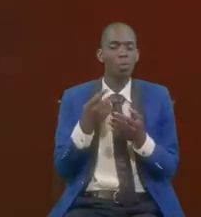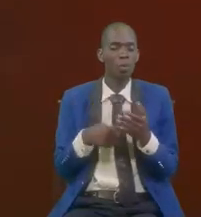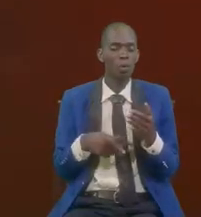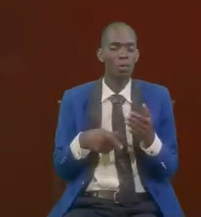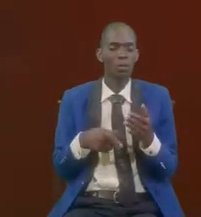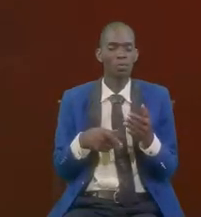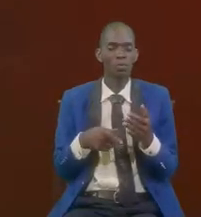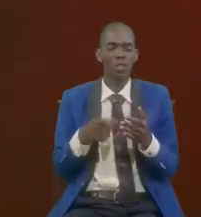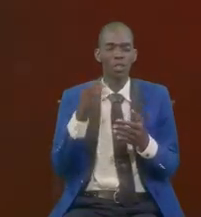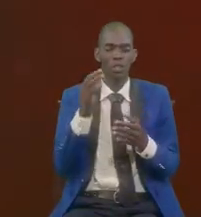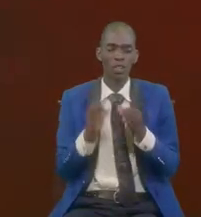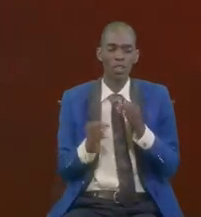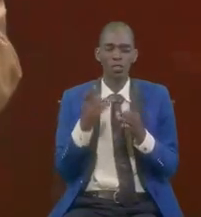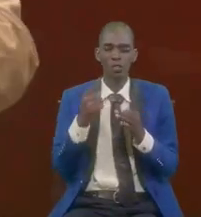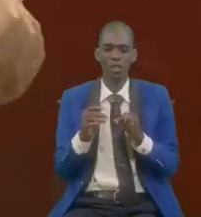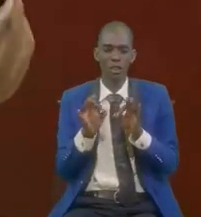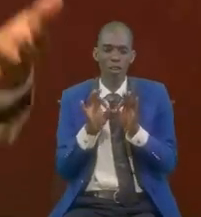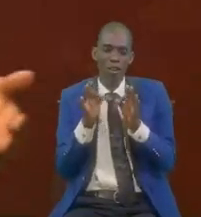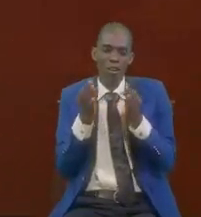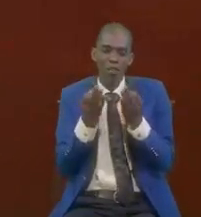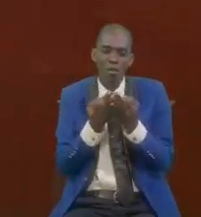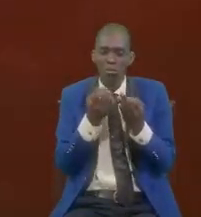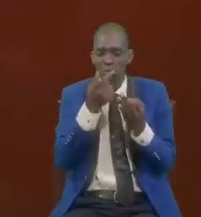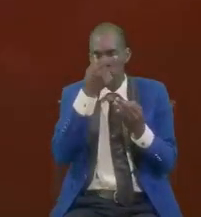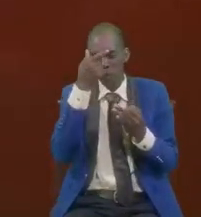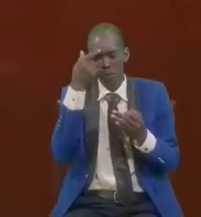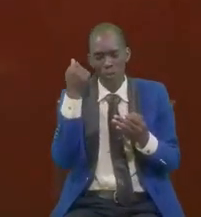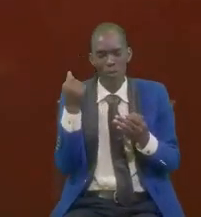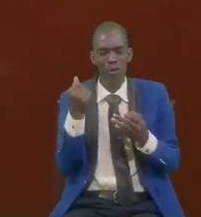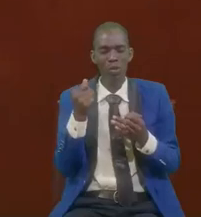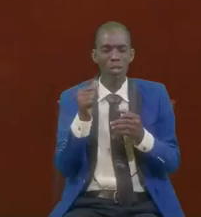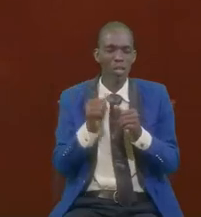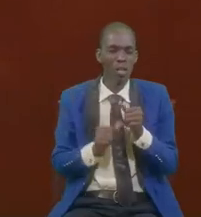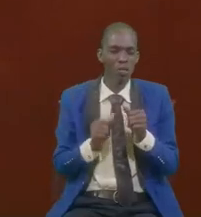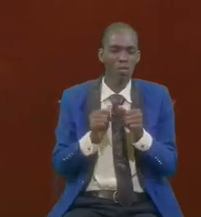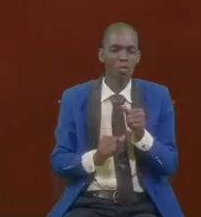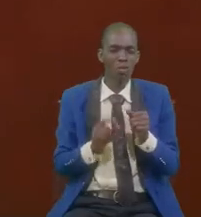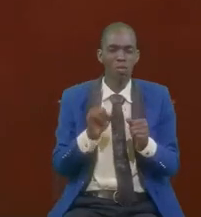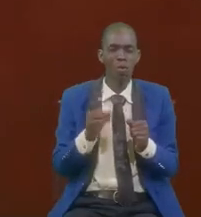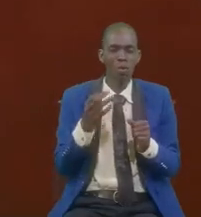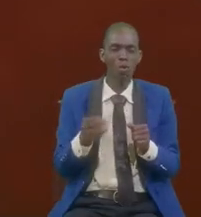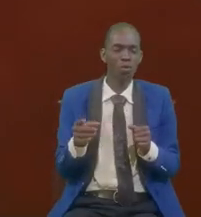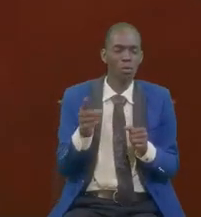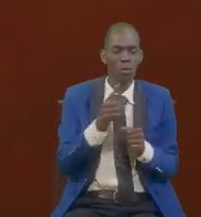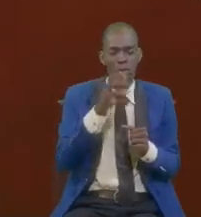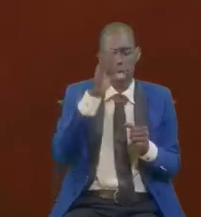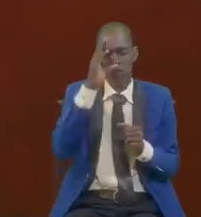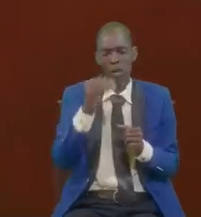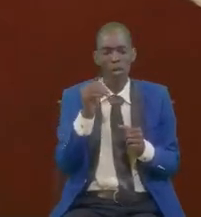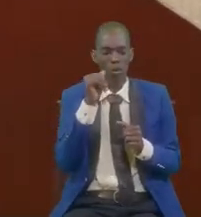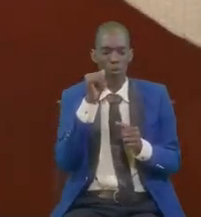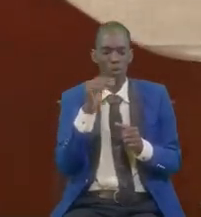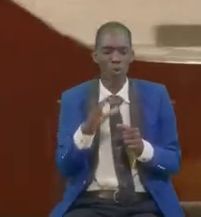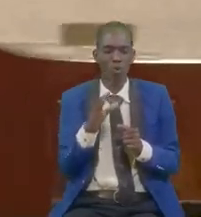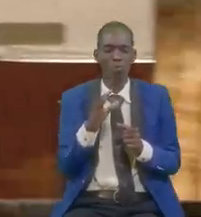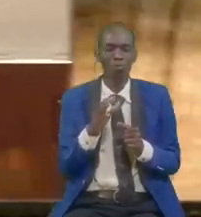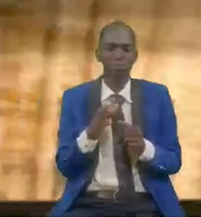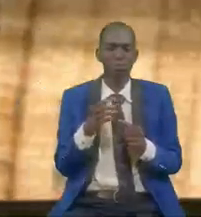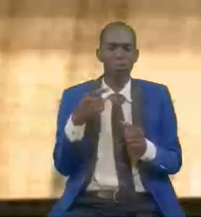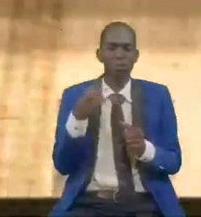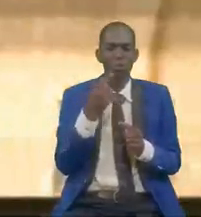le divorce dans la famille? Parce que chacun de l'homme, la femme, chacun